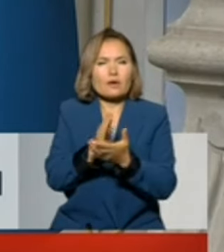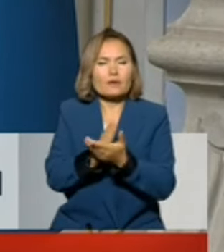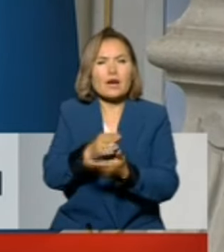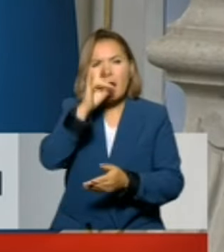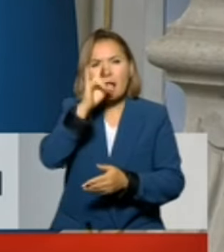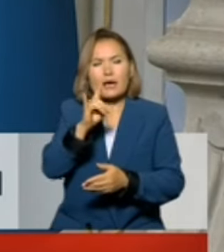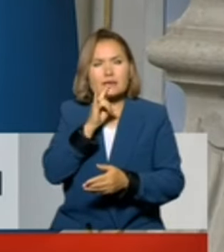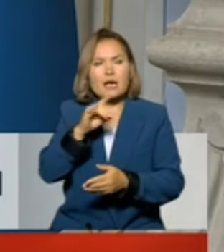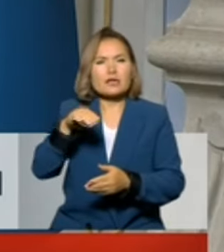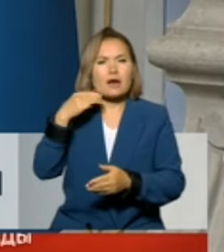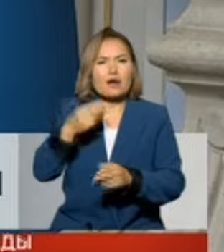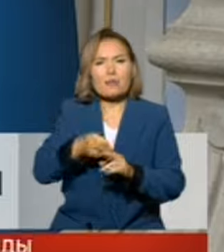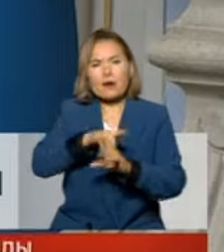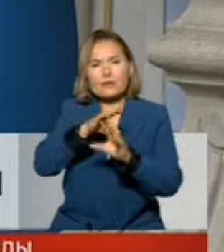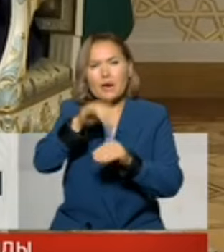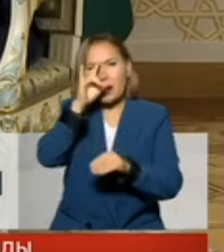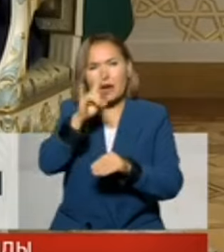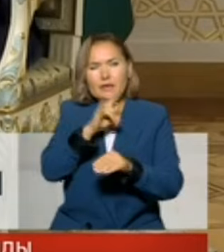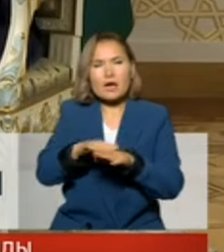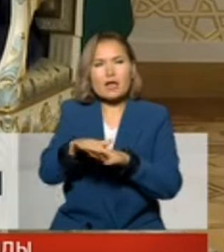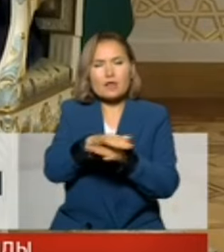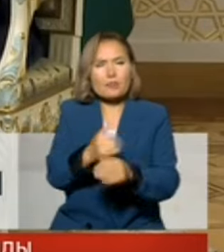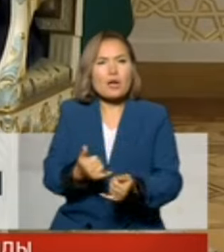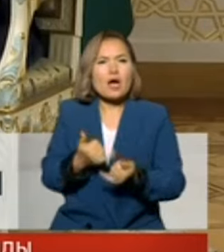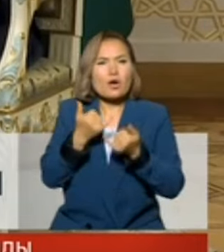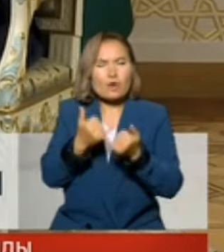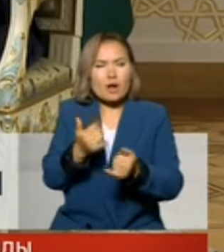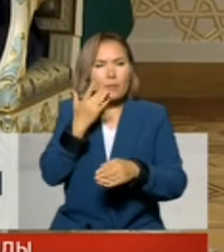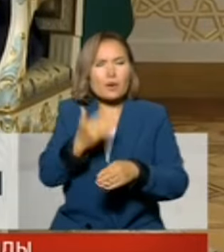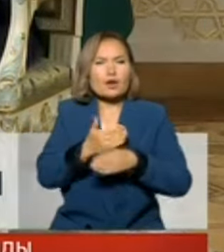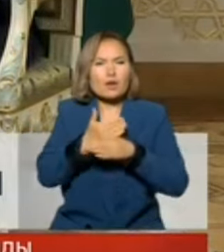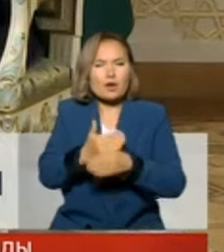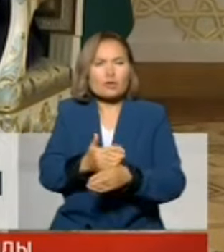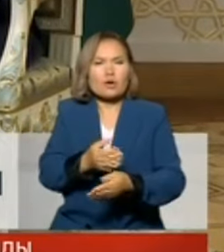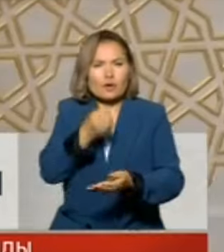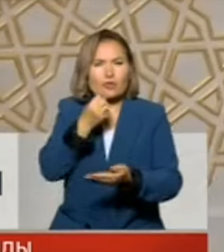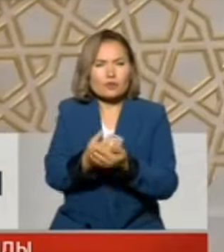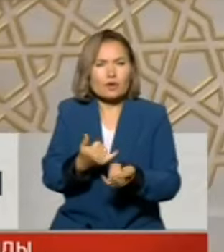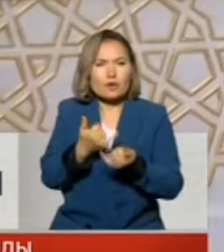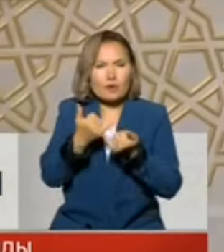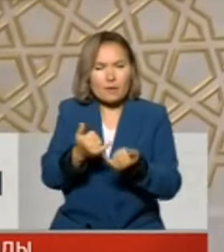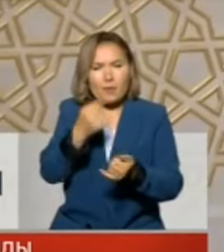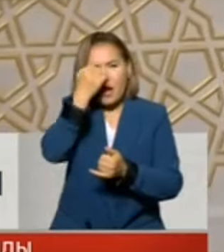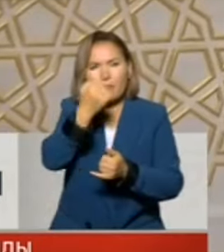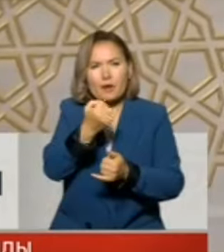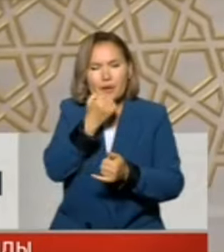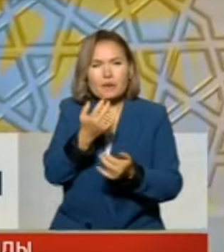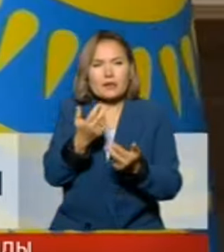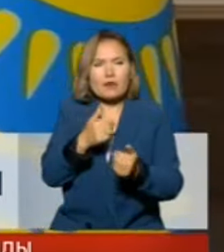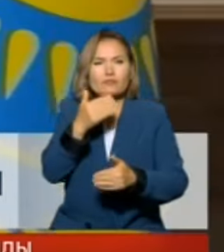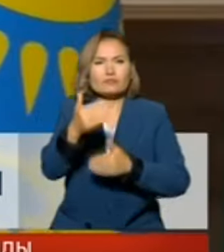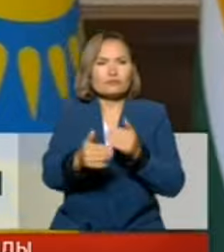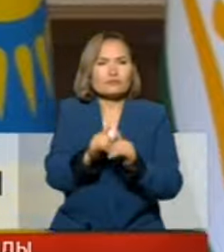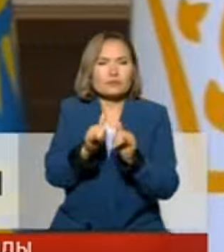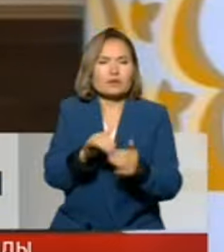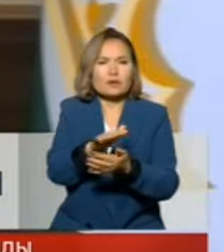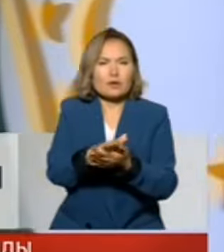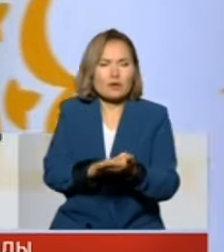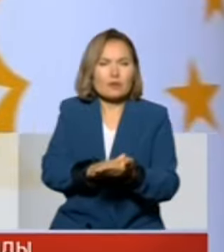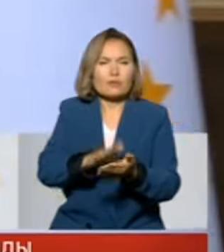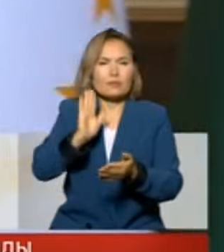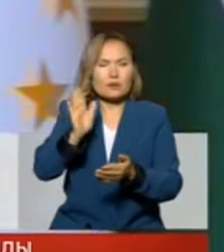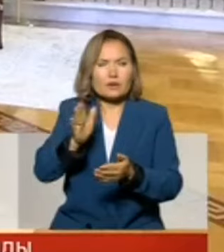Қазақстан тарапы Тәжікстанның қазақ халқына деген тілеулес ниетін жоғары бағалайды, бірақ мұнымен тоқтап қалуға болмайды. Осыдан